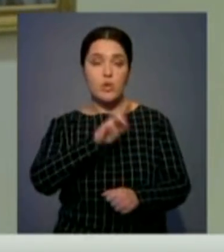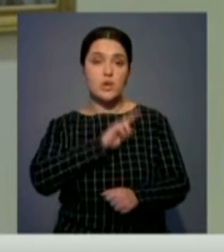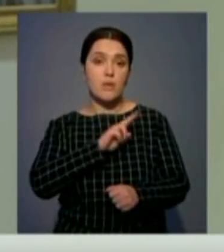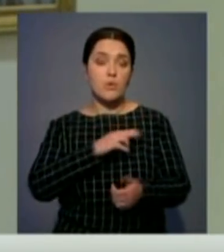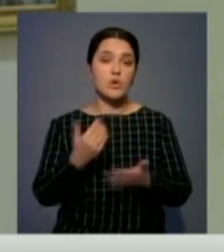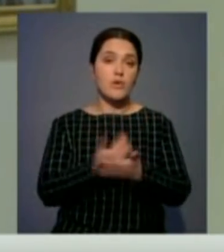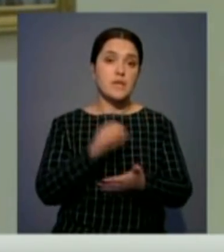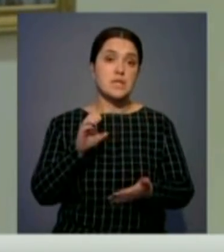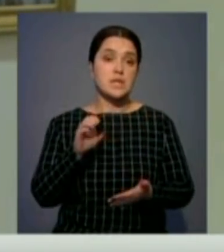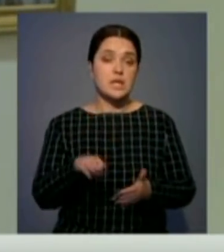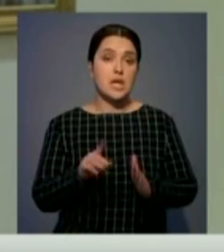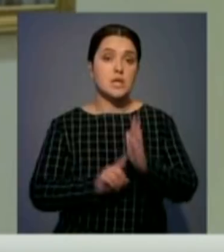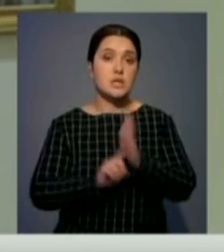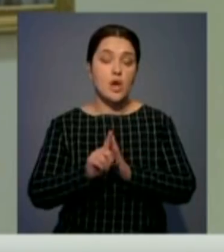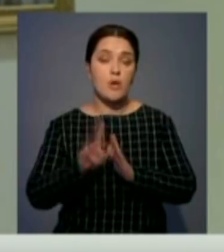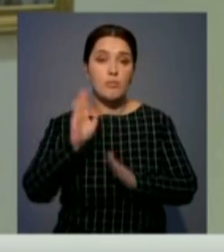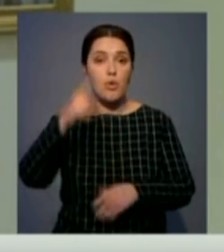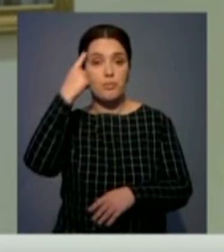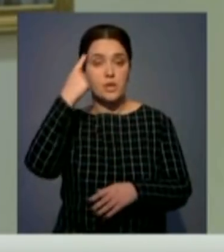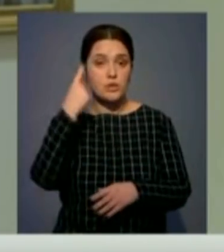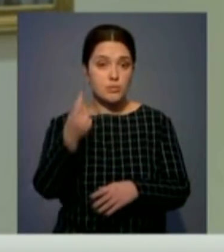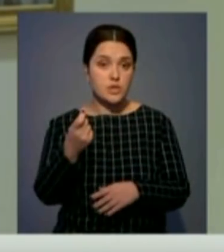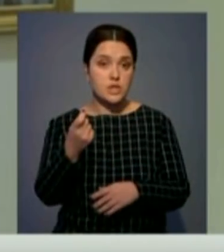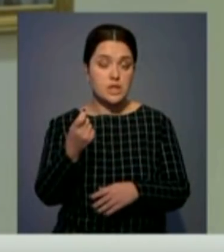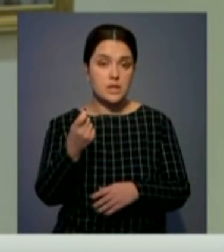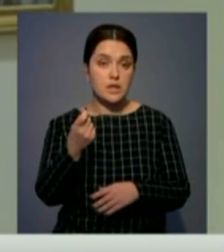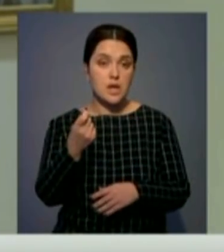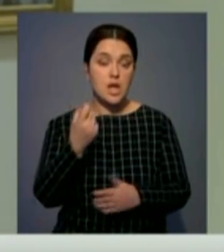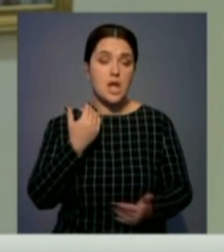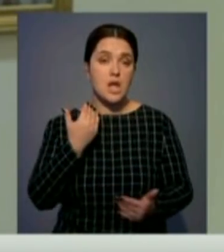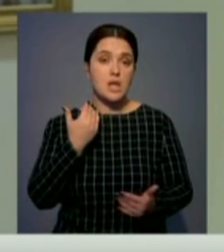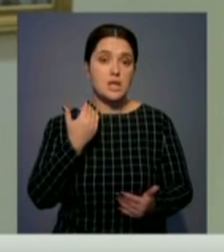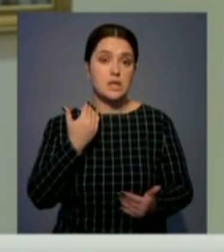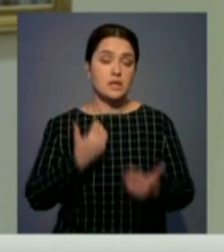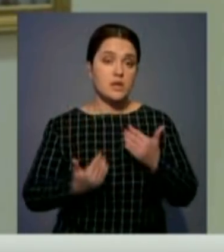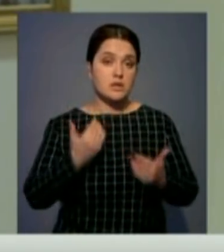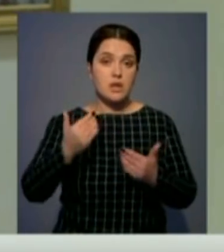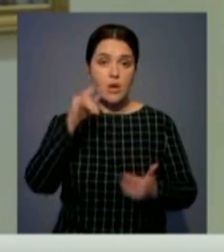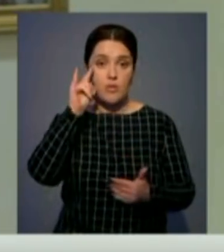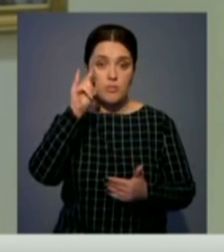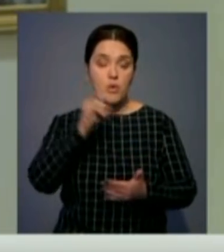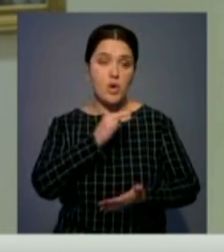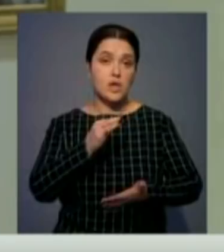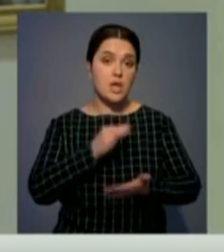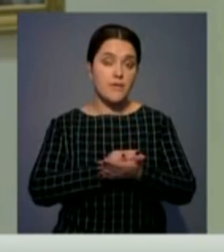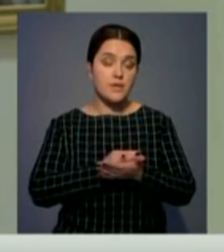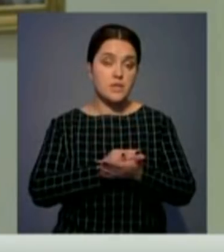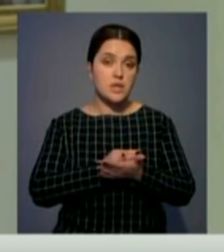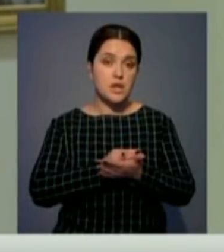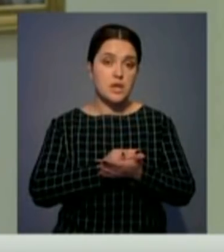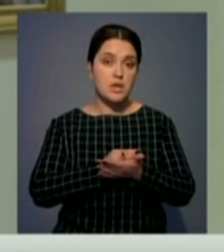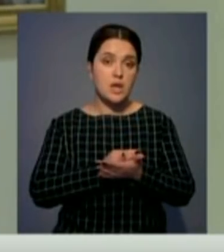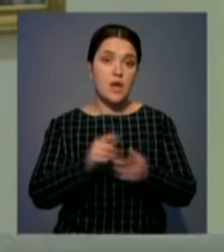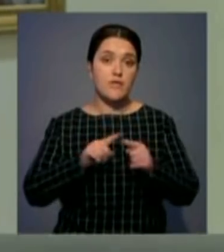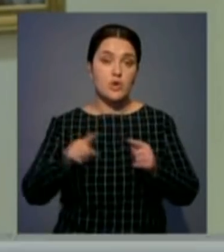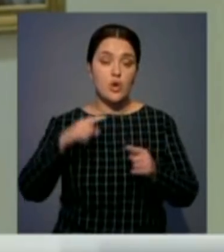статья. Сначала будет налагаться предупреждение, выносится предупреждение ответственному лицу. И далее, в случае, если в течение